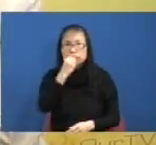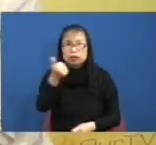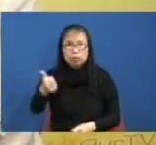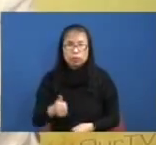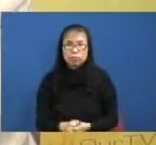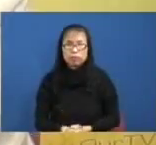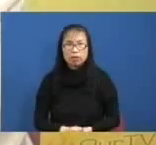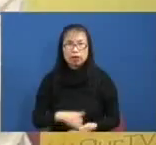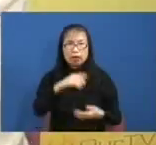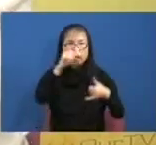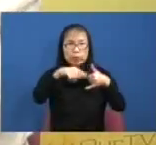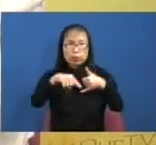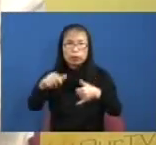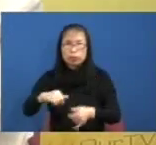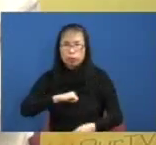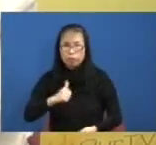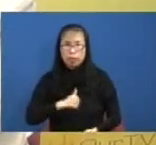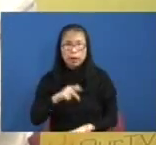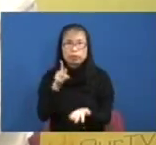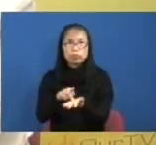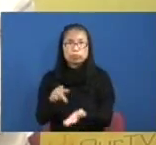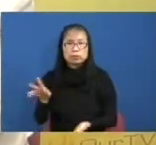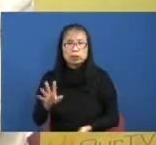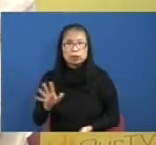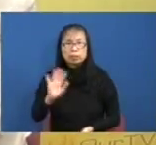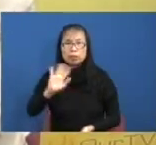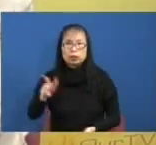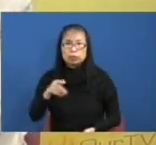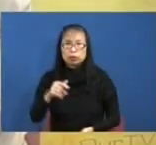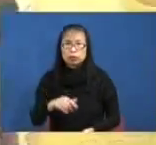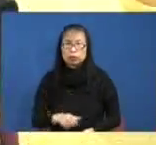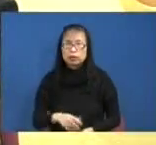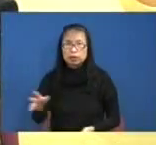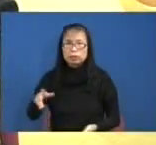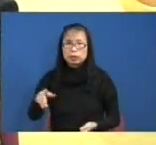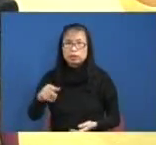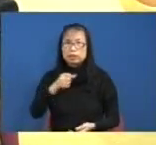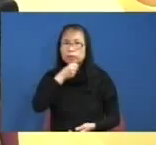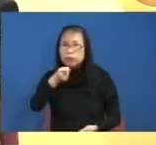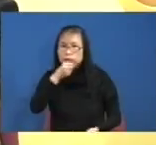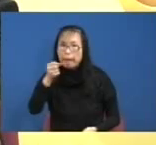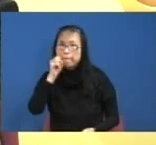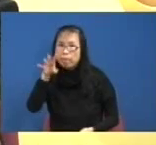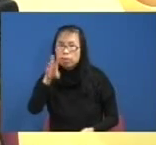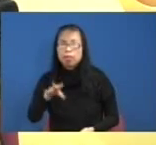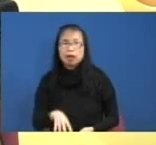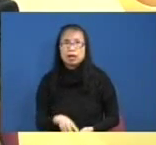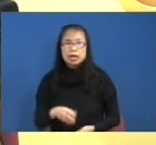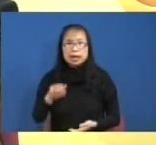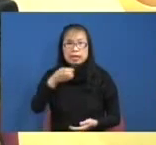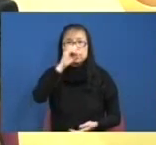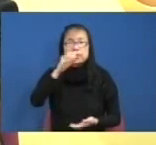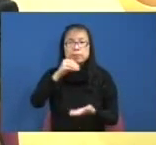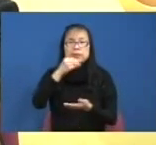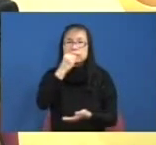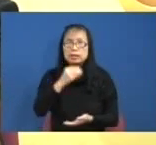闆一定有鋪啊？唔係噶嘛，租鋪就唔係即係唔可以經營嘅咩？ 唔係，所以有啲傳媒有時問我，飲食業